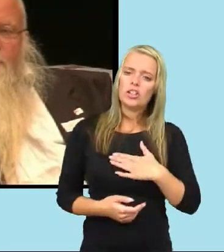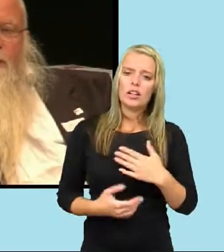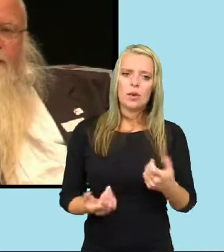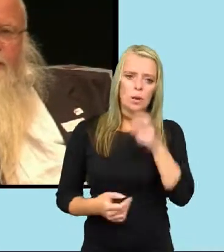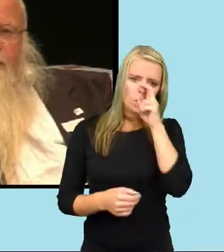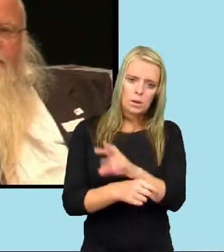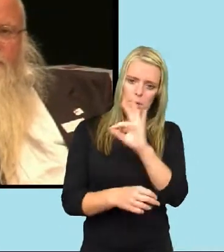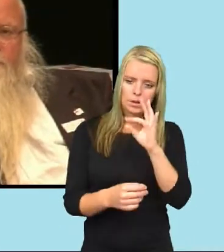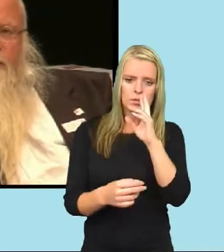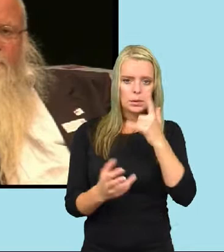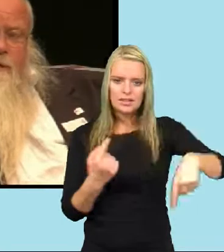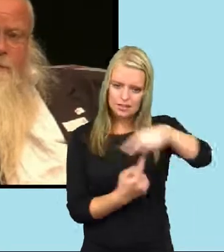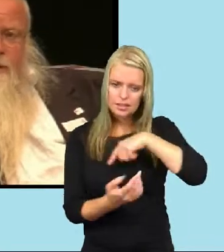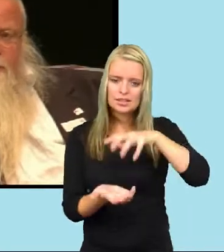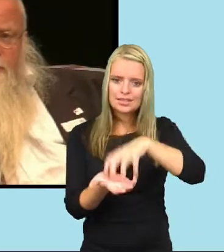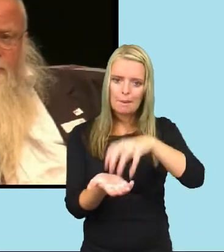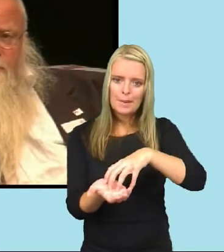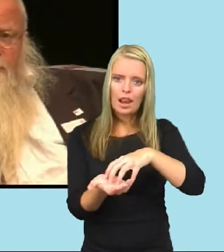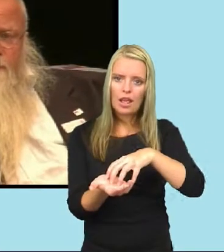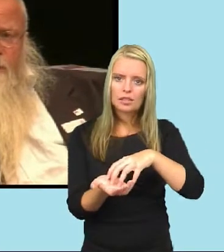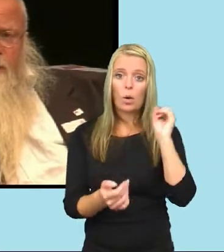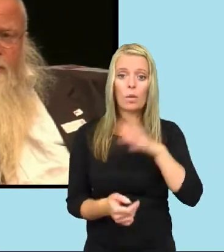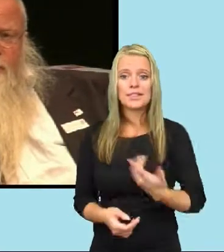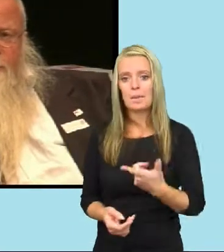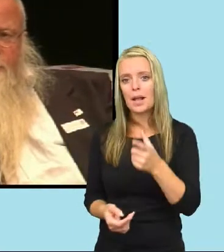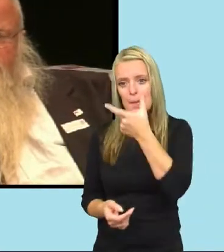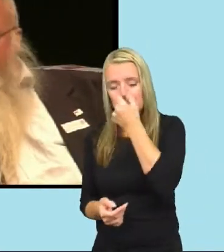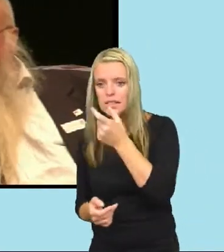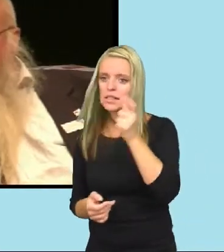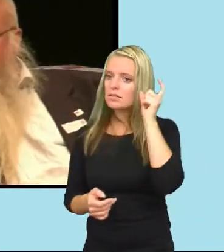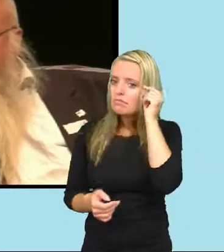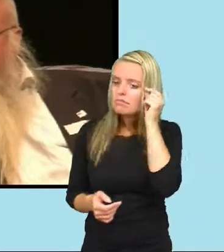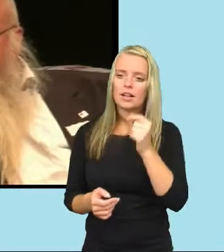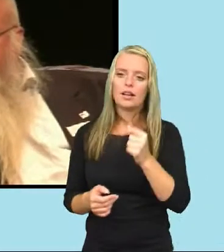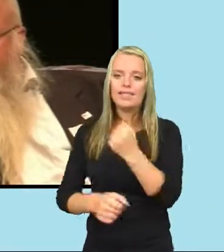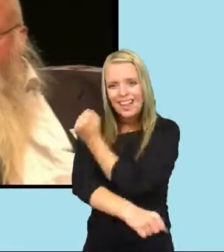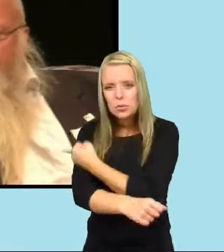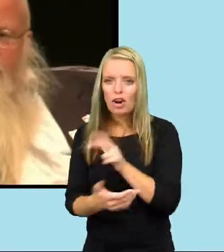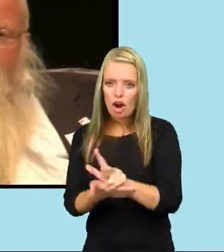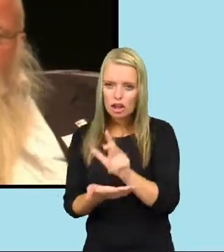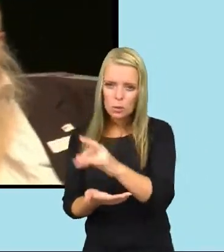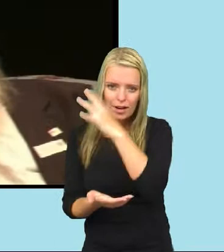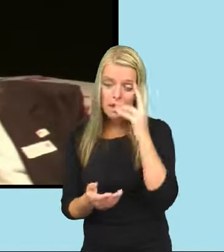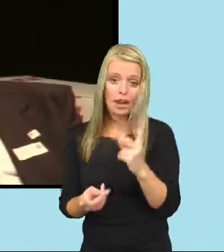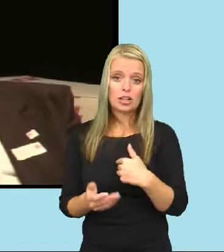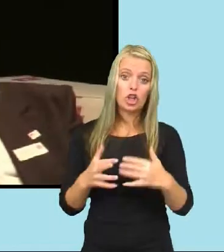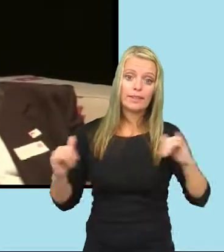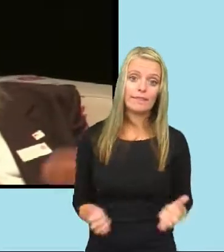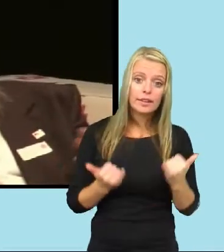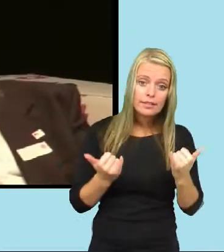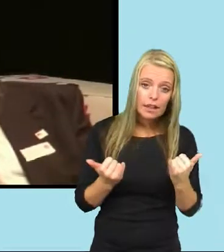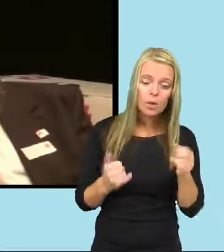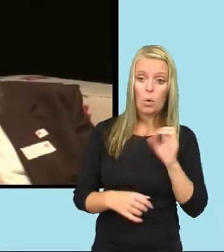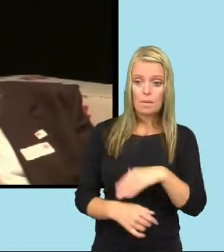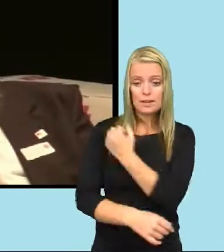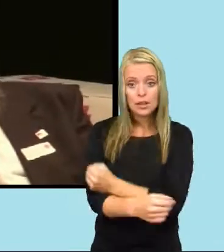i samhället. Är det så att man piercar sig och tatuerar sig när man blir 18 år, eller gör man det tidigare? Ja, gör man det tidigare borde